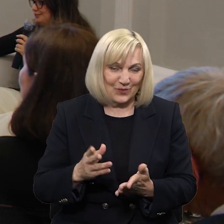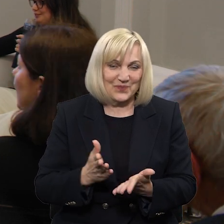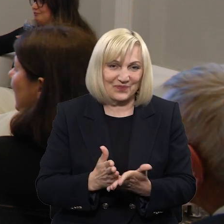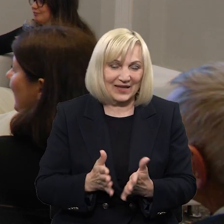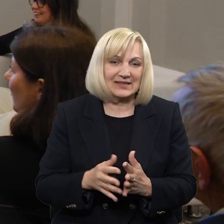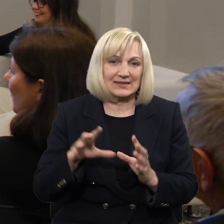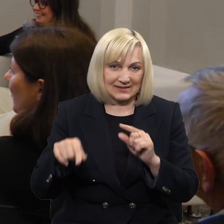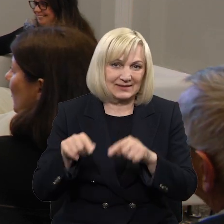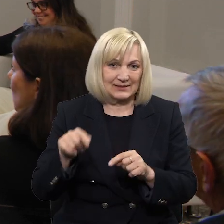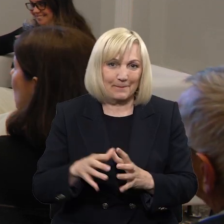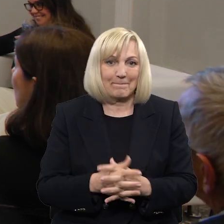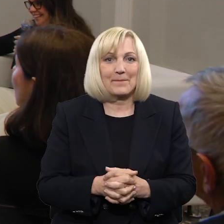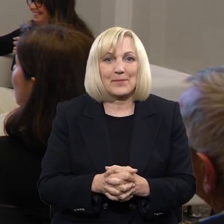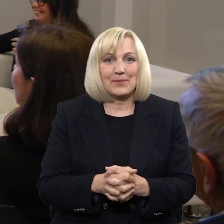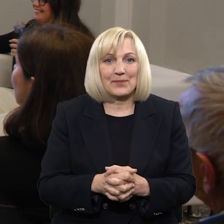музеев